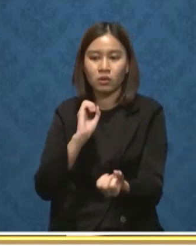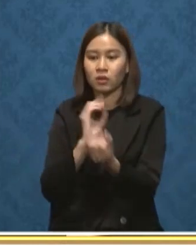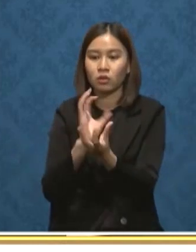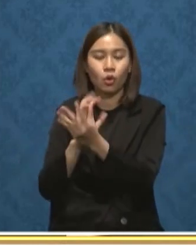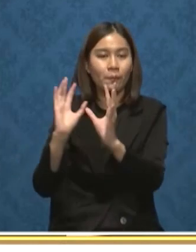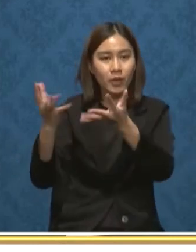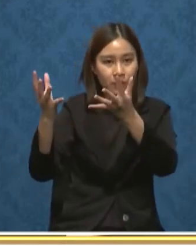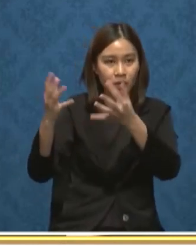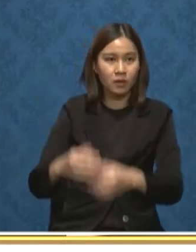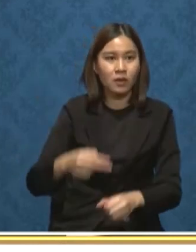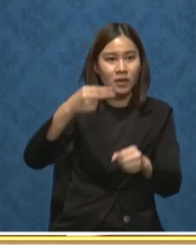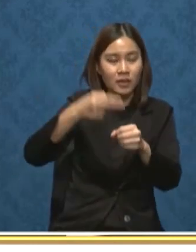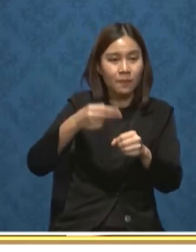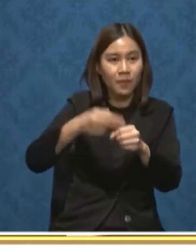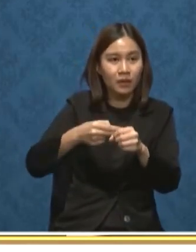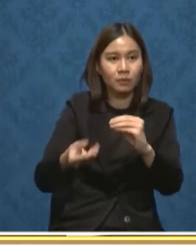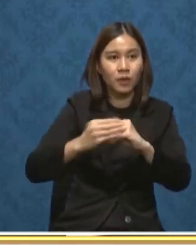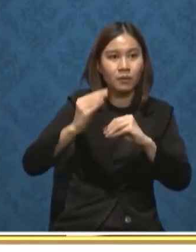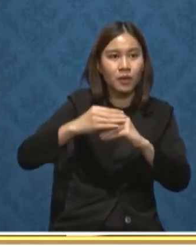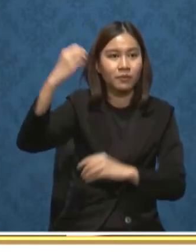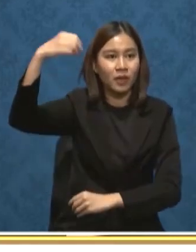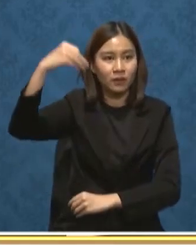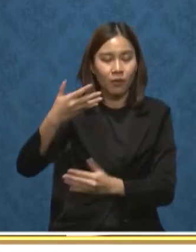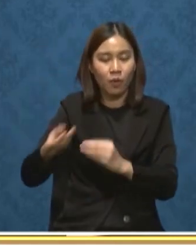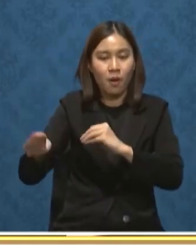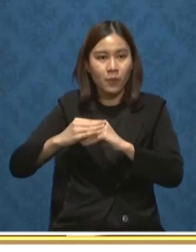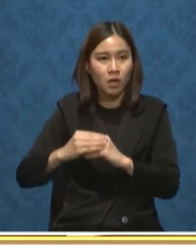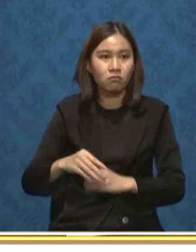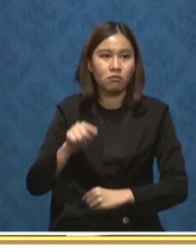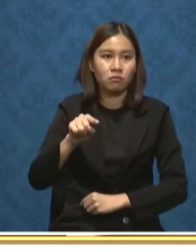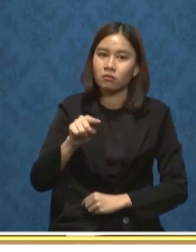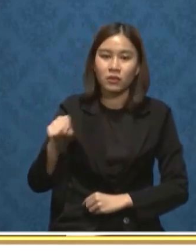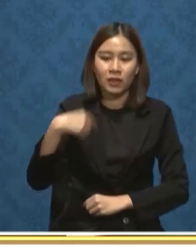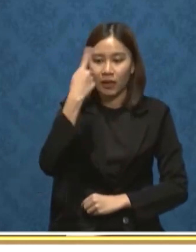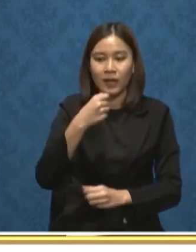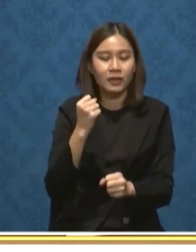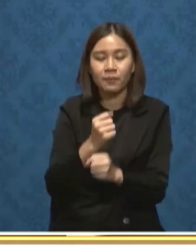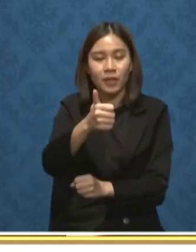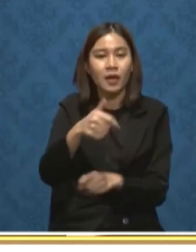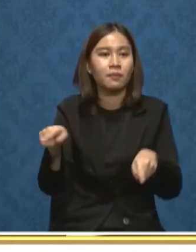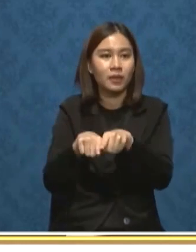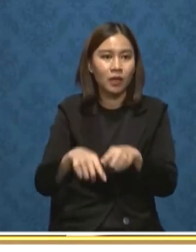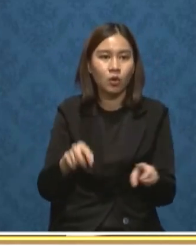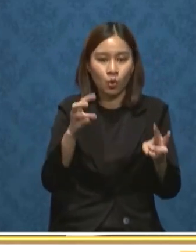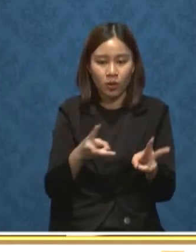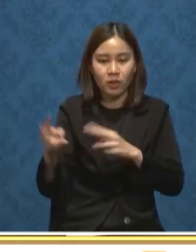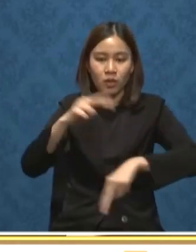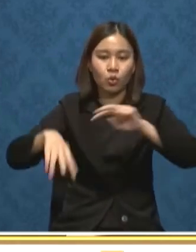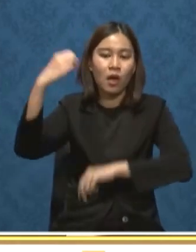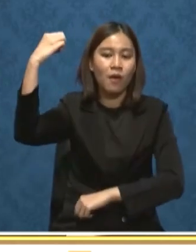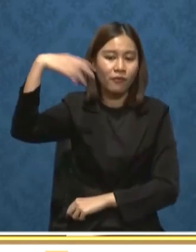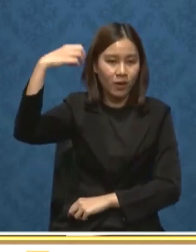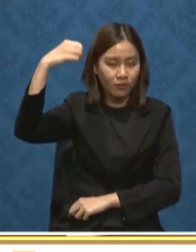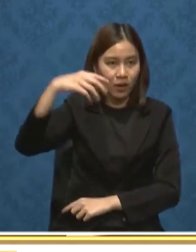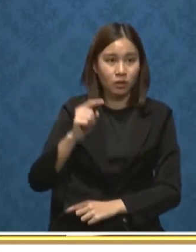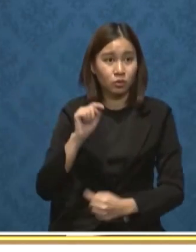อะไรเลยน้มนขึ้ การ์ดขึ้ เพิ่มค่าไฟลงทุนอยนี้ ใครๆ ก็ลงทุนได้นี่แฮ การกำกับกิจการพลังงาน เพ